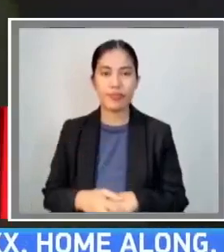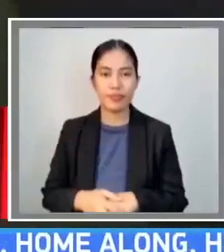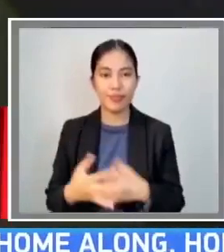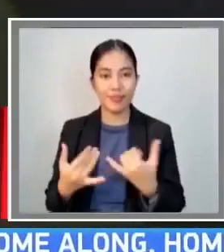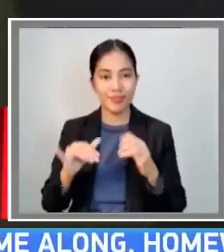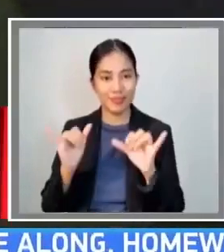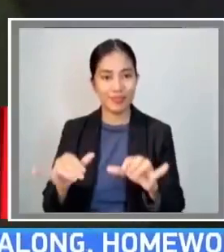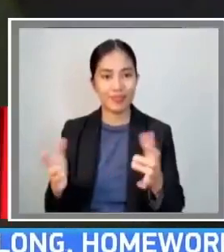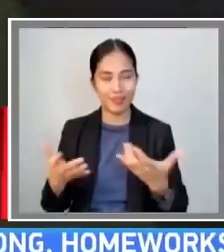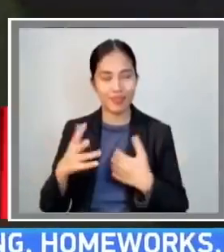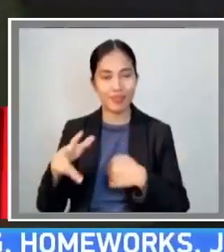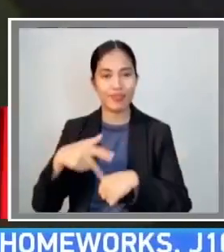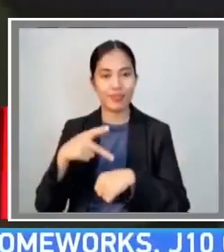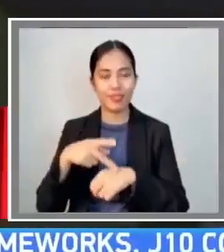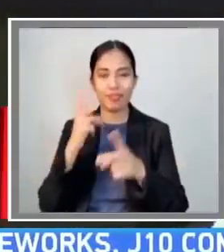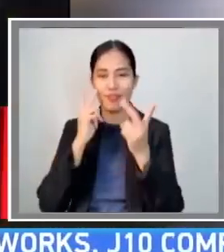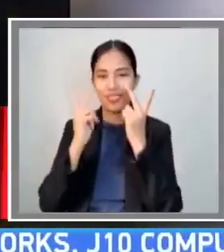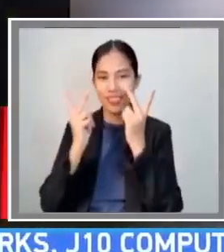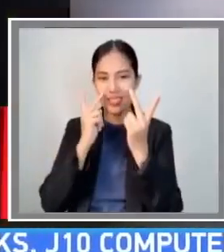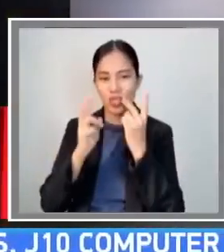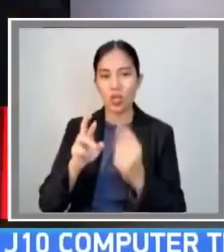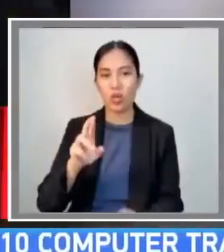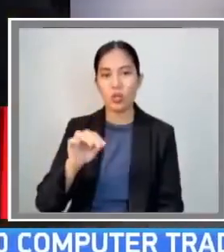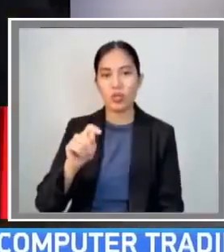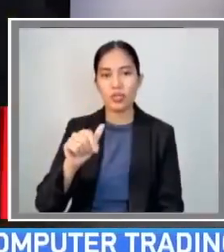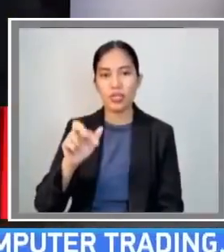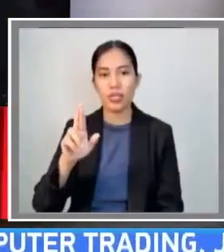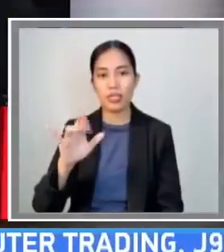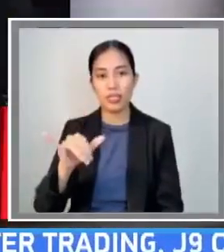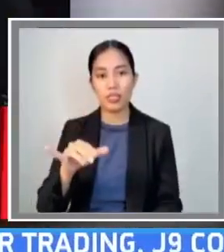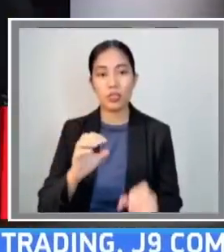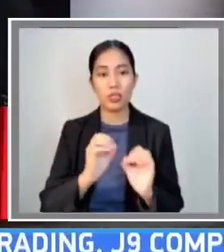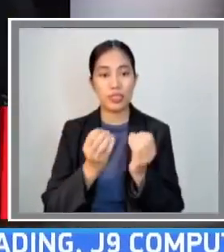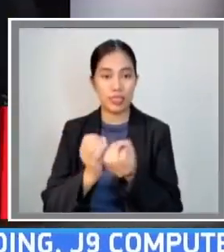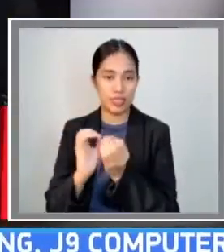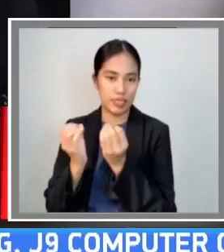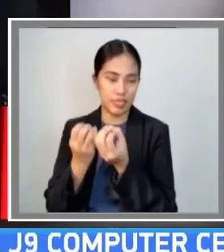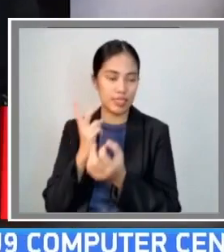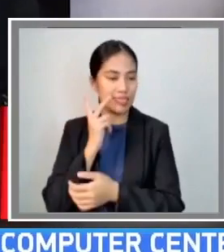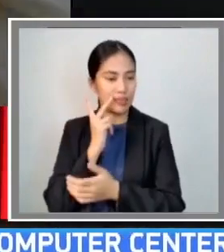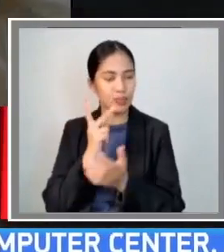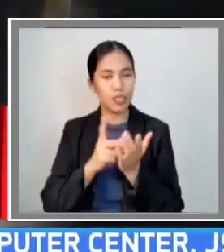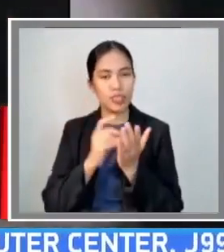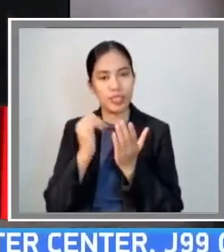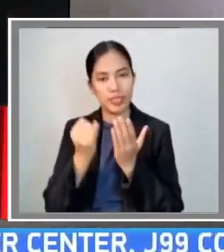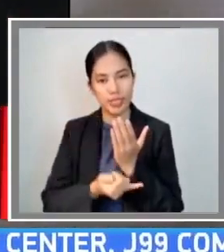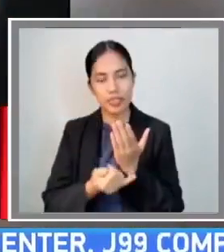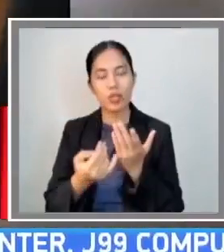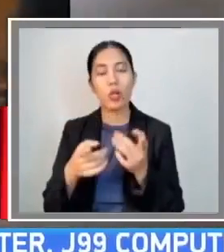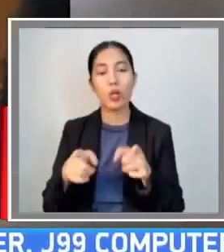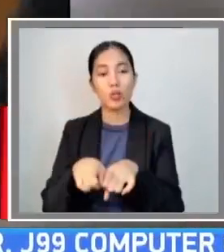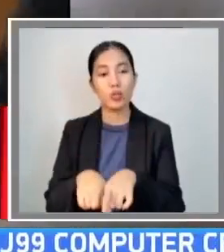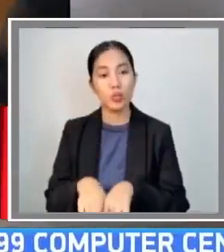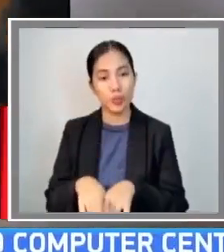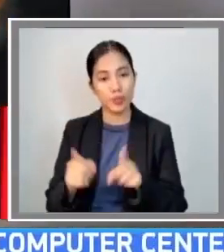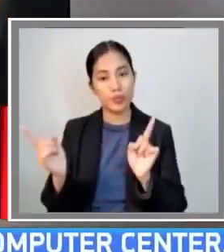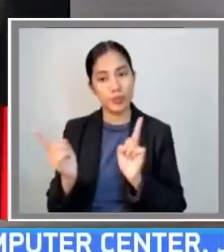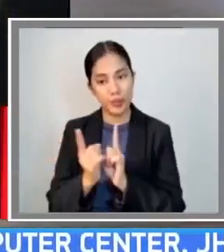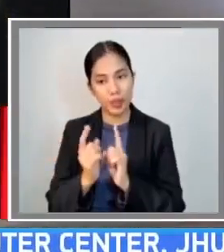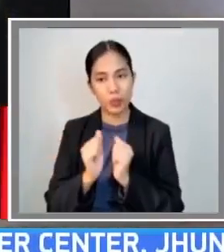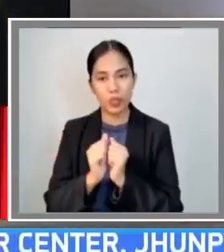niya ang iba pang Rotary Clubs para tingnan ang mga proyekto nila. Nag-courtesy call din siya kay Pangulong Bongbong